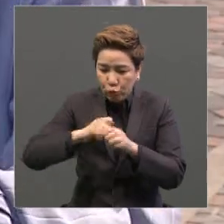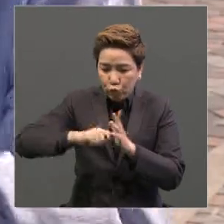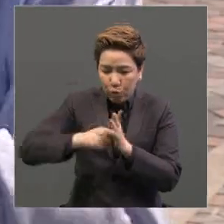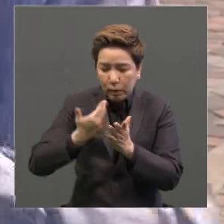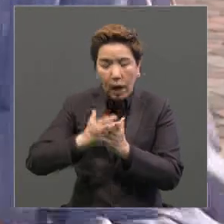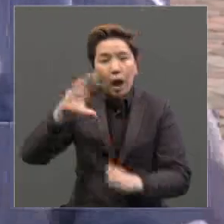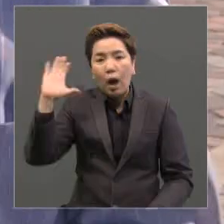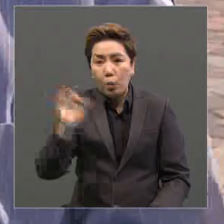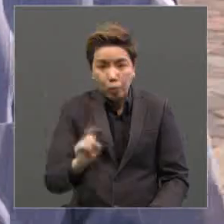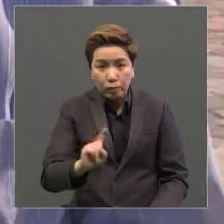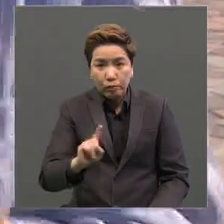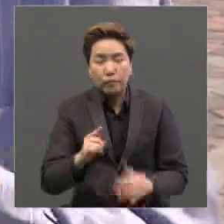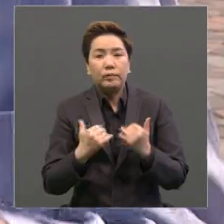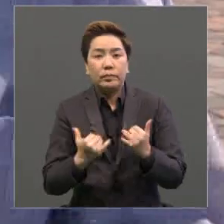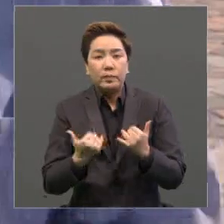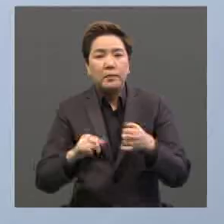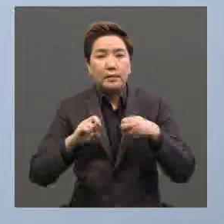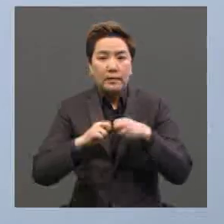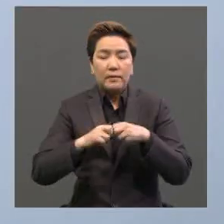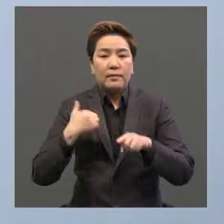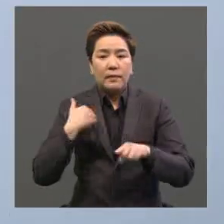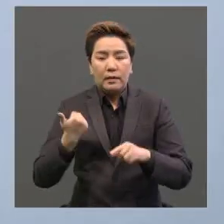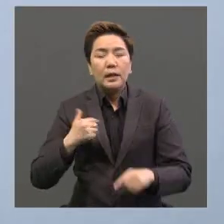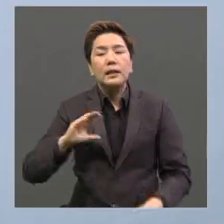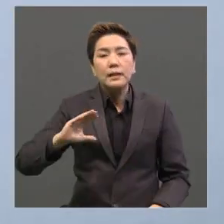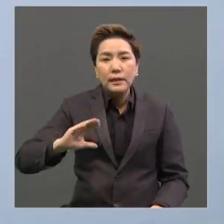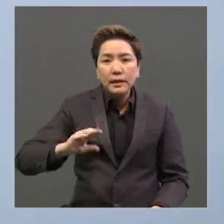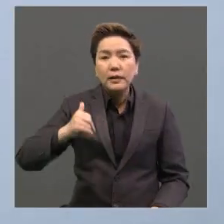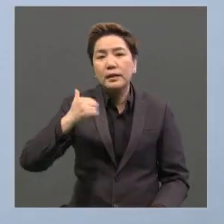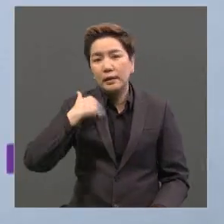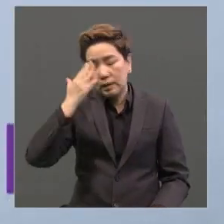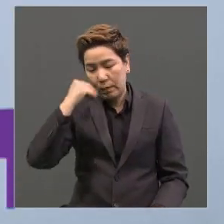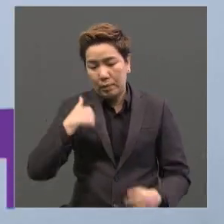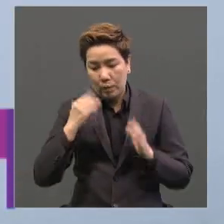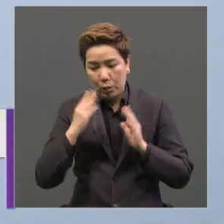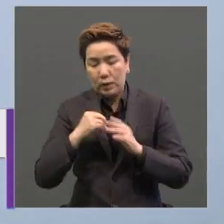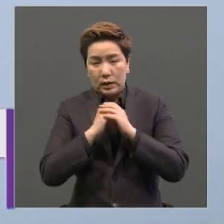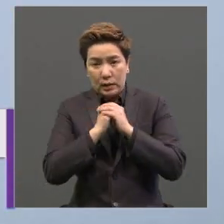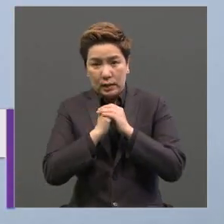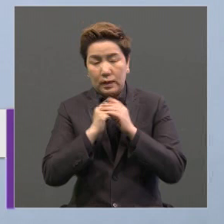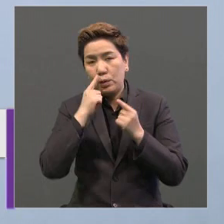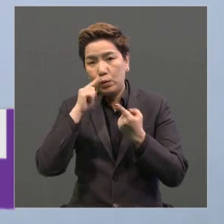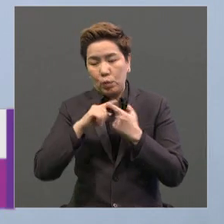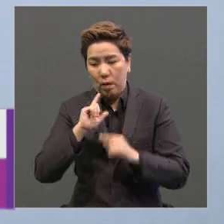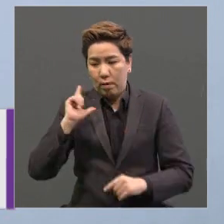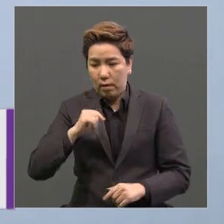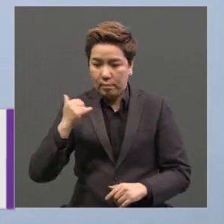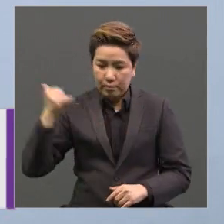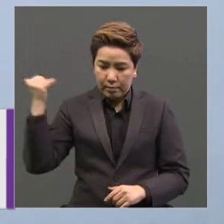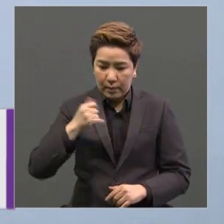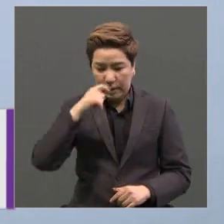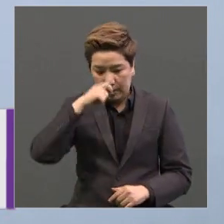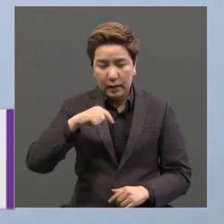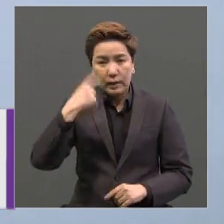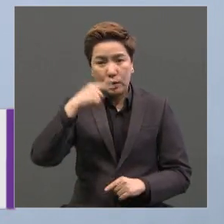นเนี่ยมันจะมาทางไหนมีปัญหา ดีขึ้นมากเลยครับเพราะว่ามีนักท่องเที่ยวจากชาวจีนเนี่ยเป็นนักเที่ยวประเทศหลักที่มาเที่ยวเมืองไทยเ